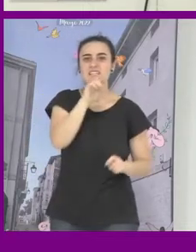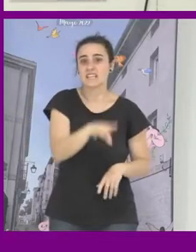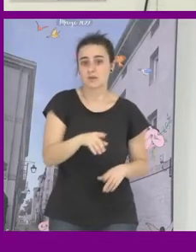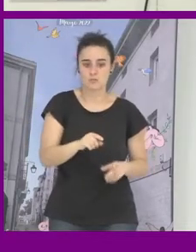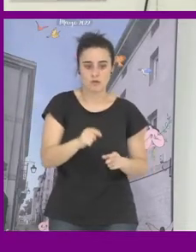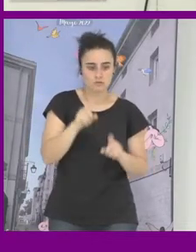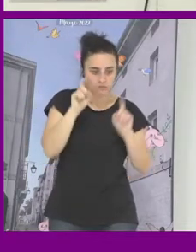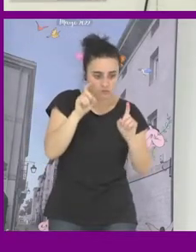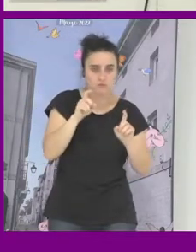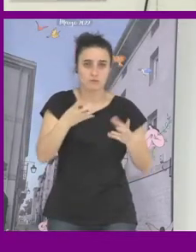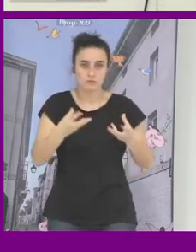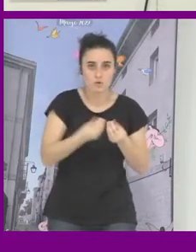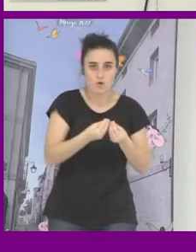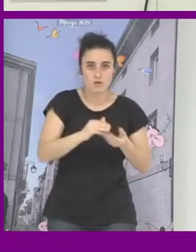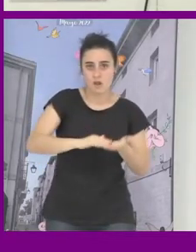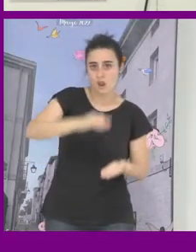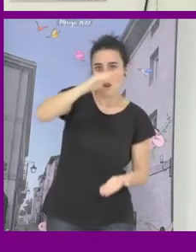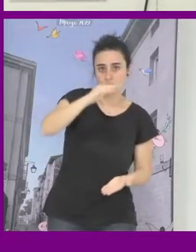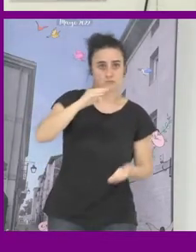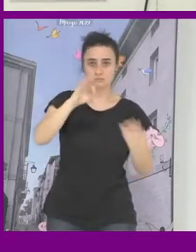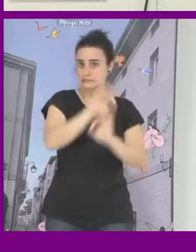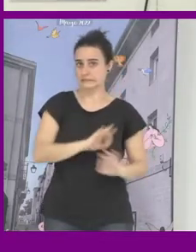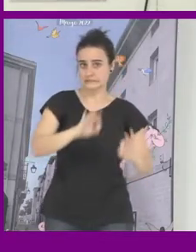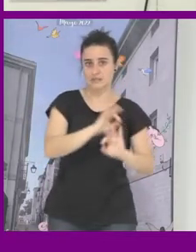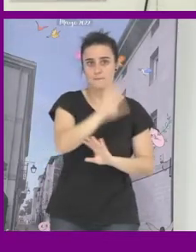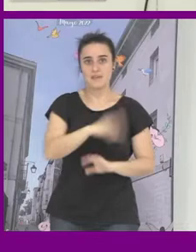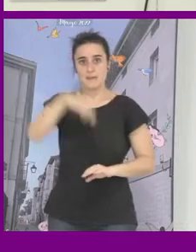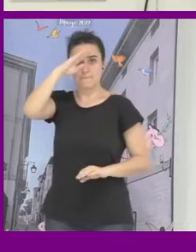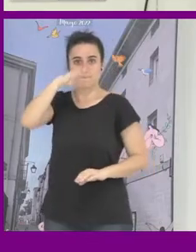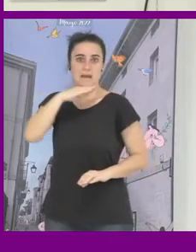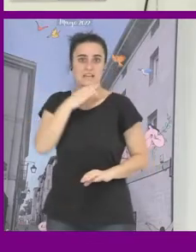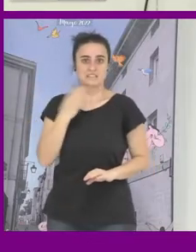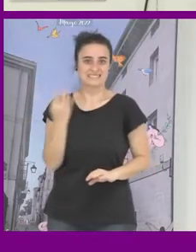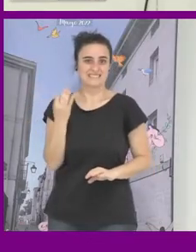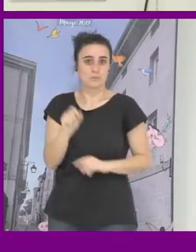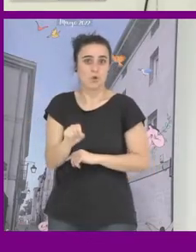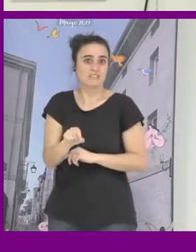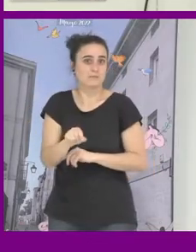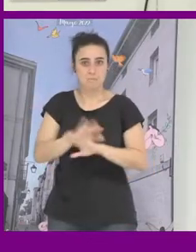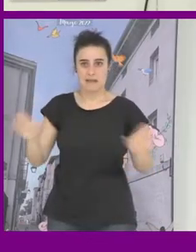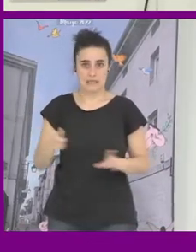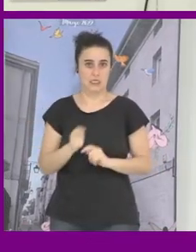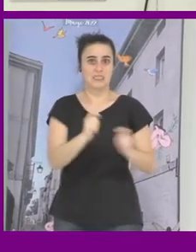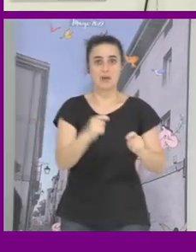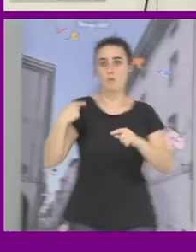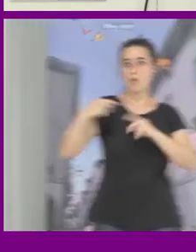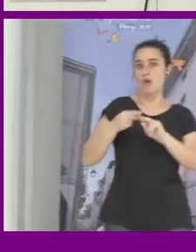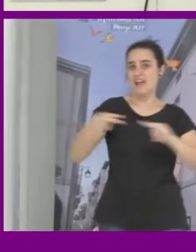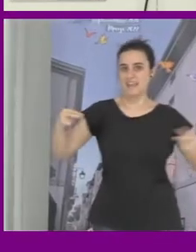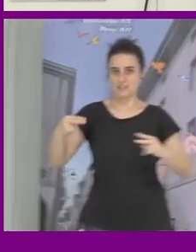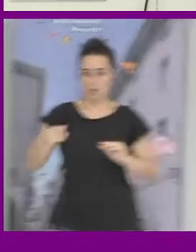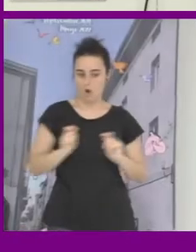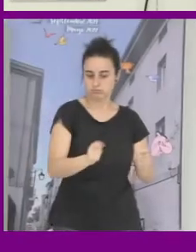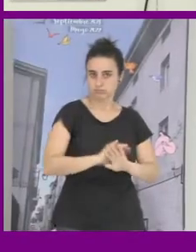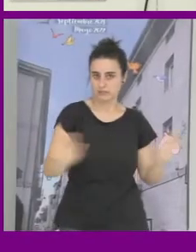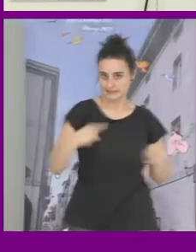eta umearekin egotea, hartu emana, baizik eta semenan zure karga genetikoa jartzea, ez?